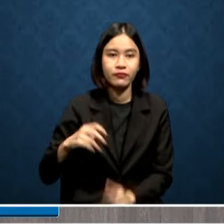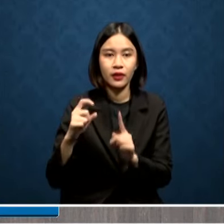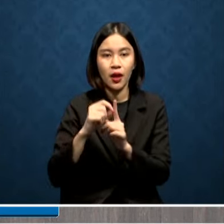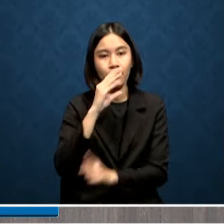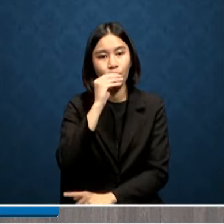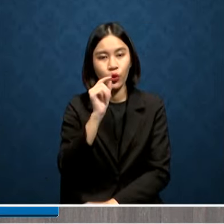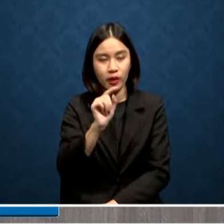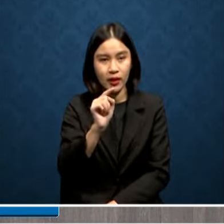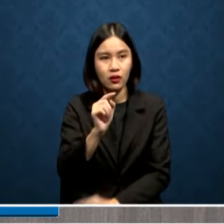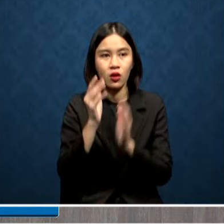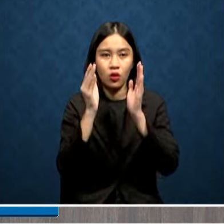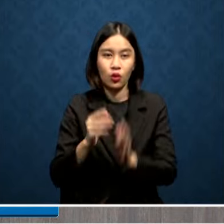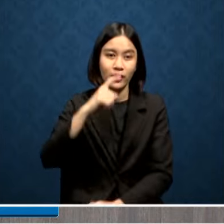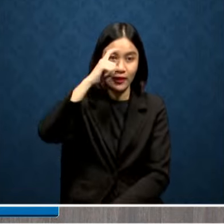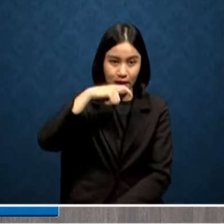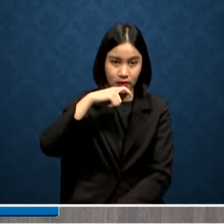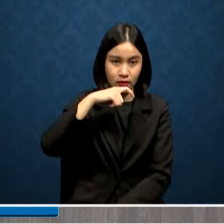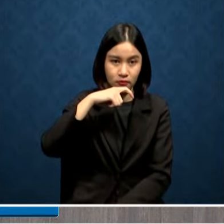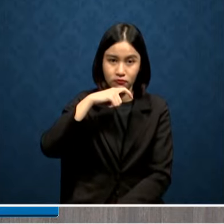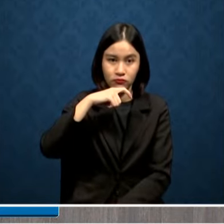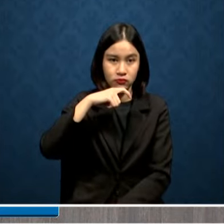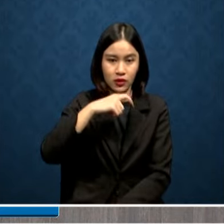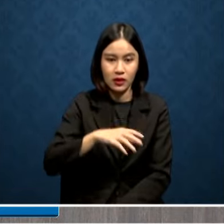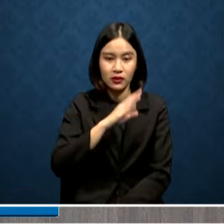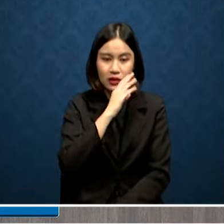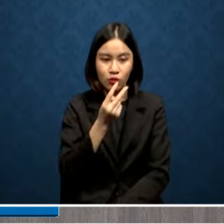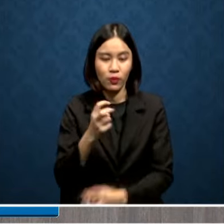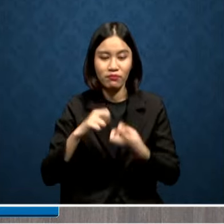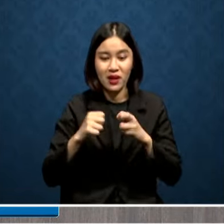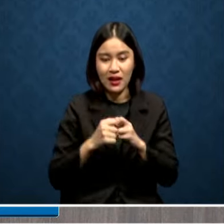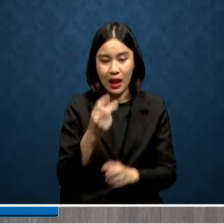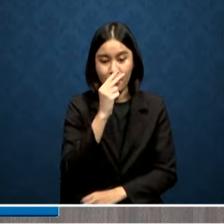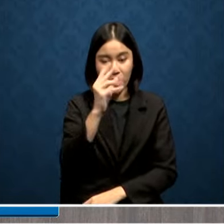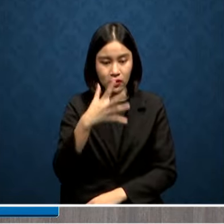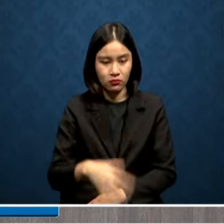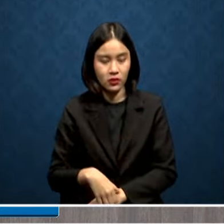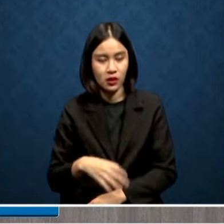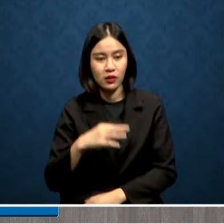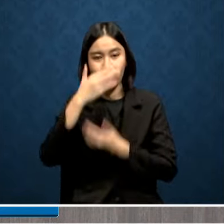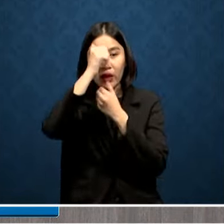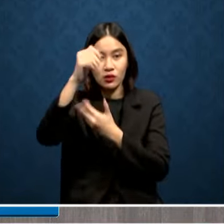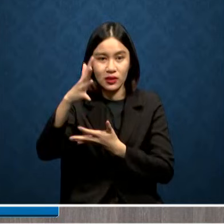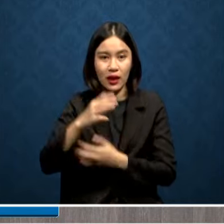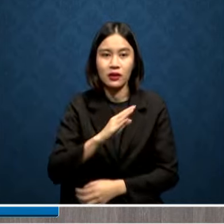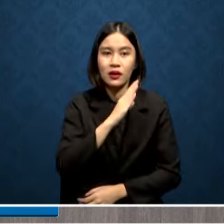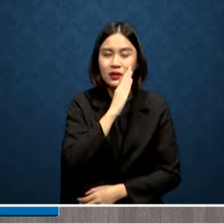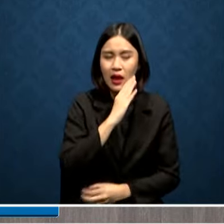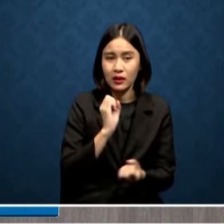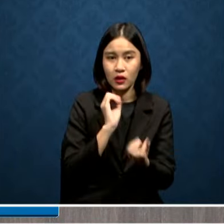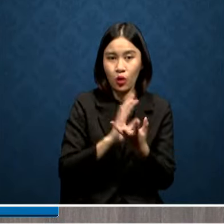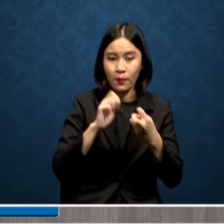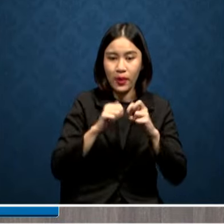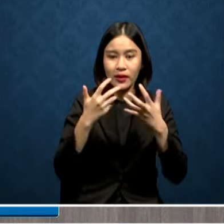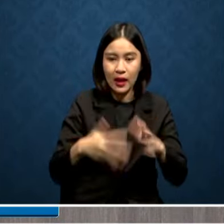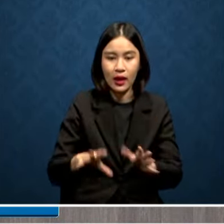เขาบอกว่าคนไทยนั้นไม่เห็นลงศพไม่หลั่งน้ำตาเพราะถ้าเกิดความสูญเสียขึ้นแล้วก็